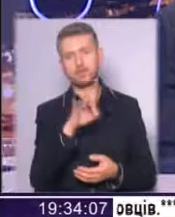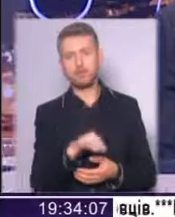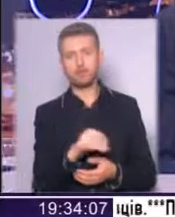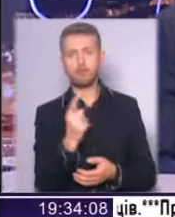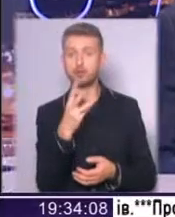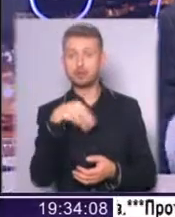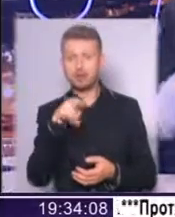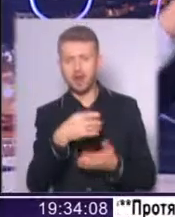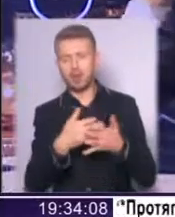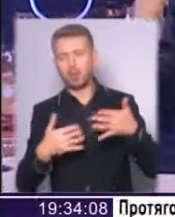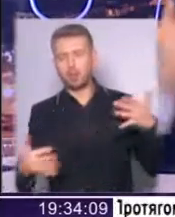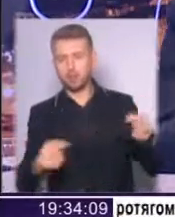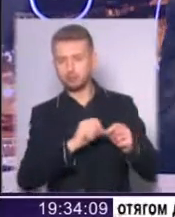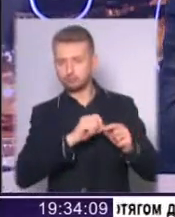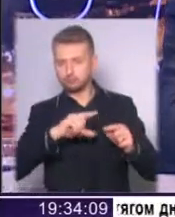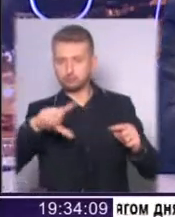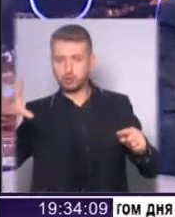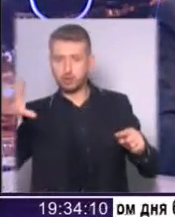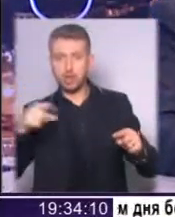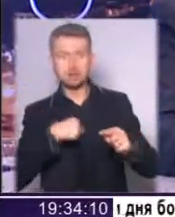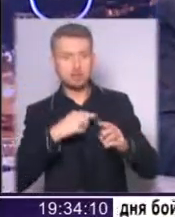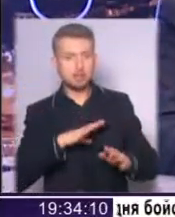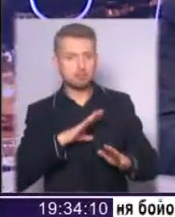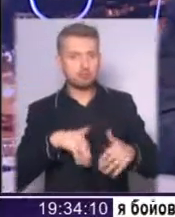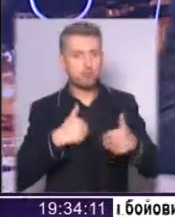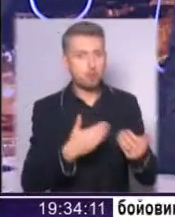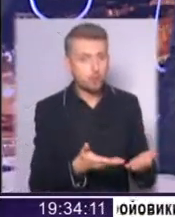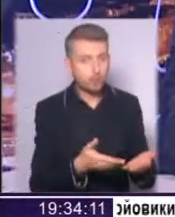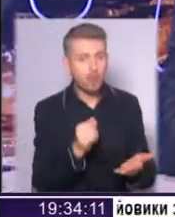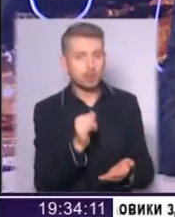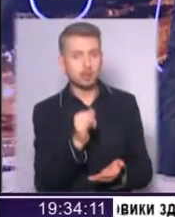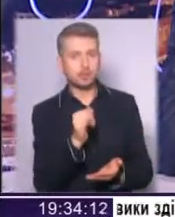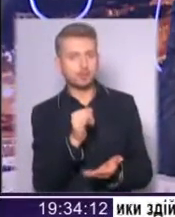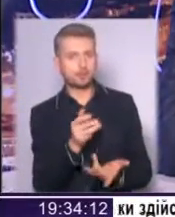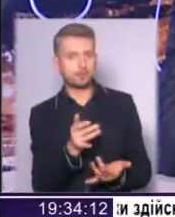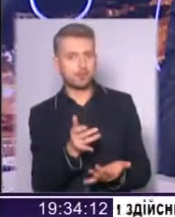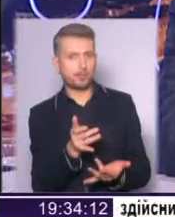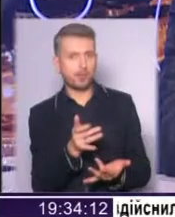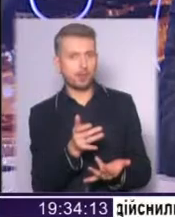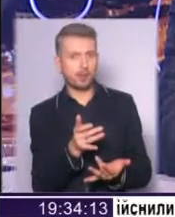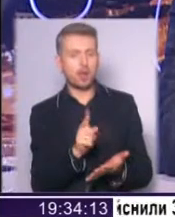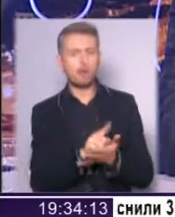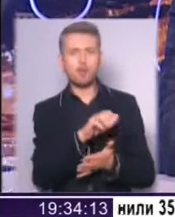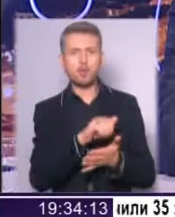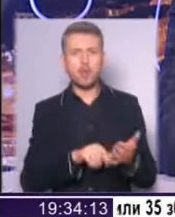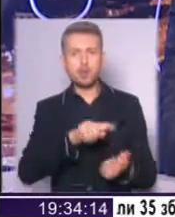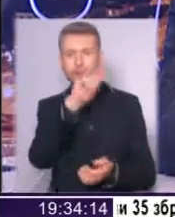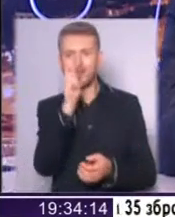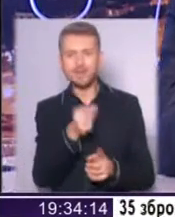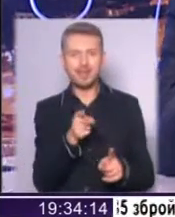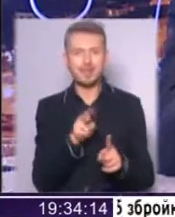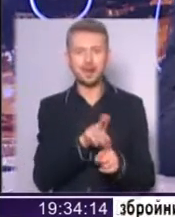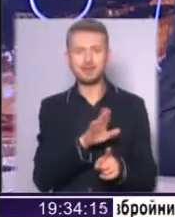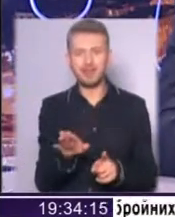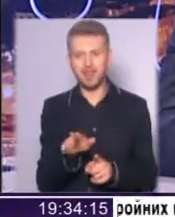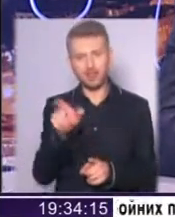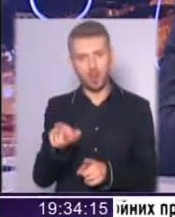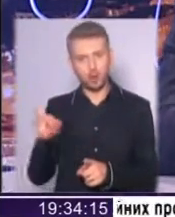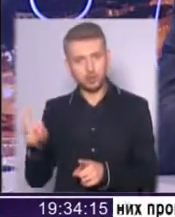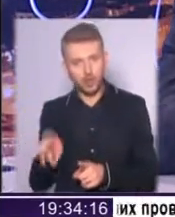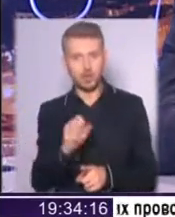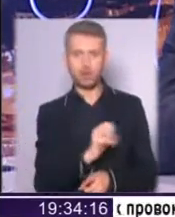хто задекларував там більше мільйона в рік, будь ласка, хай за це платить. Там той 10 мільйонів, значить, стільки там 5 чи 10%, той там 100